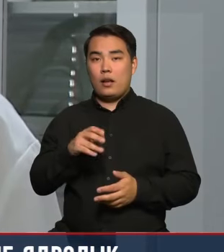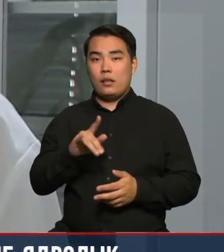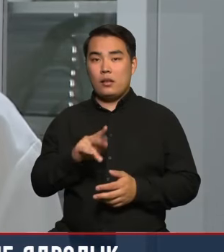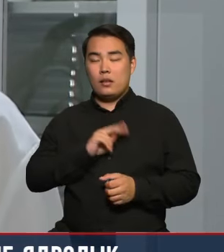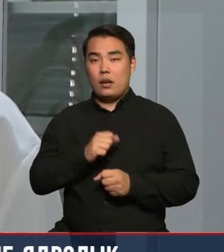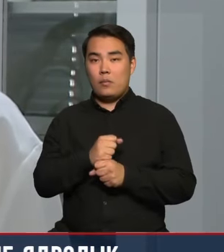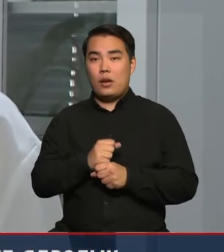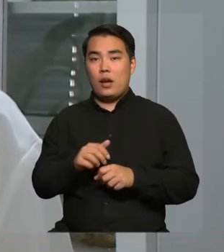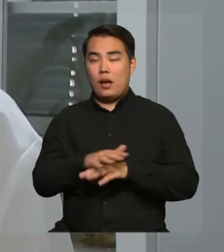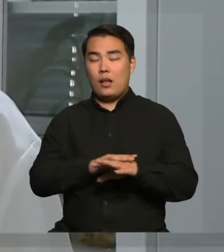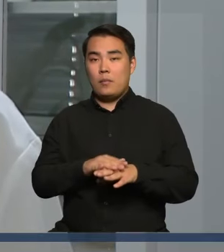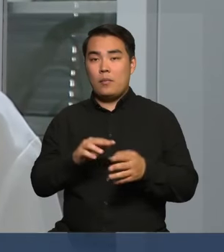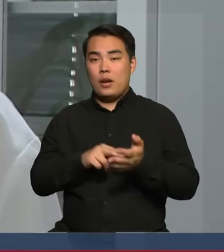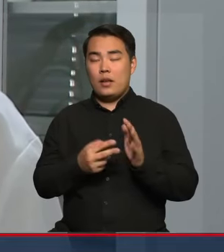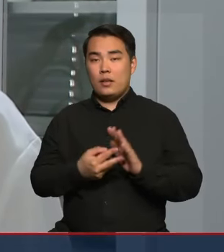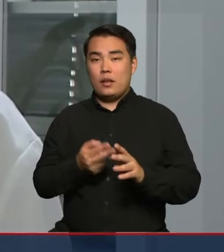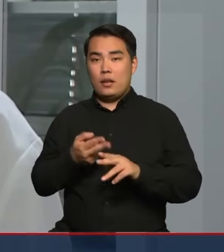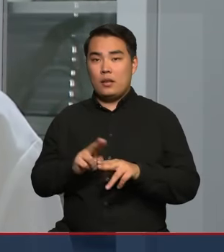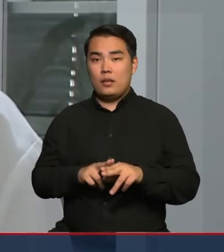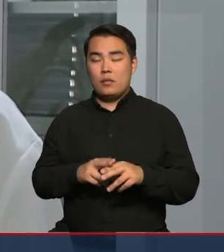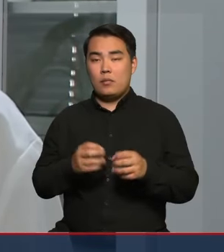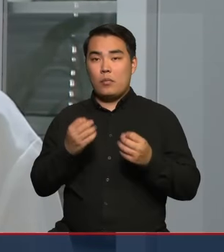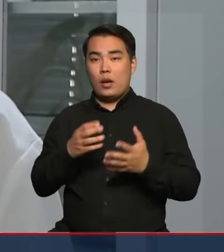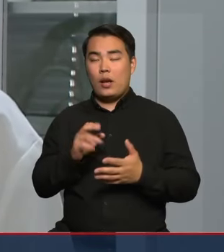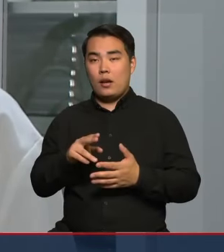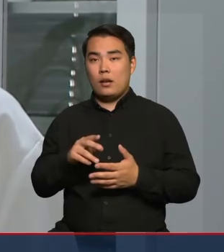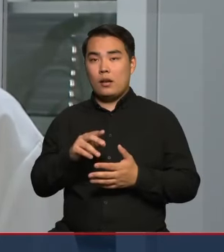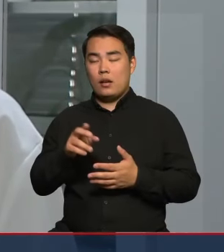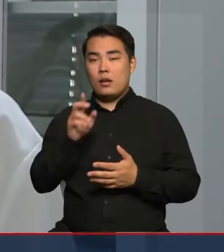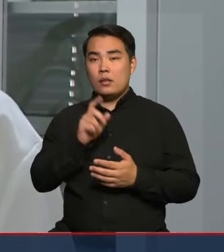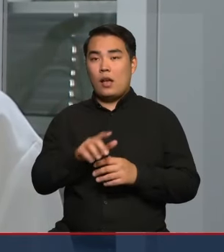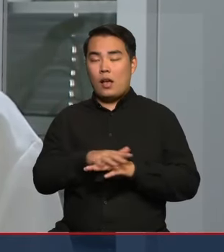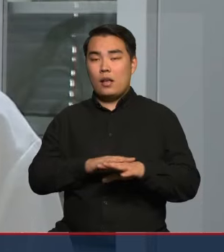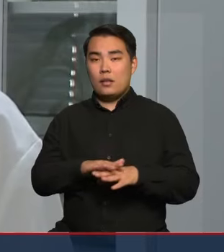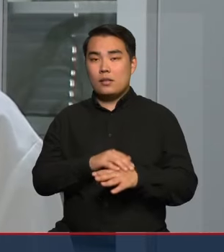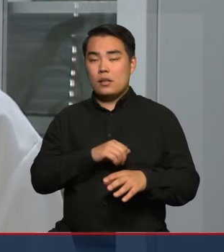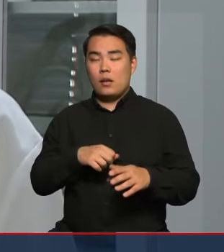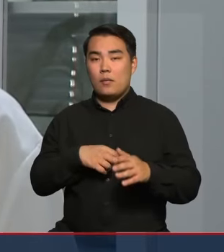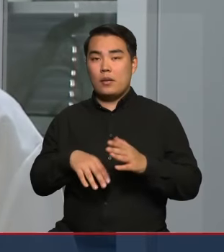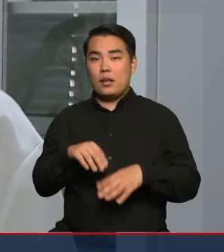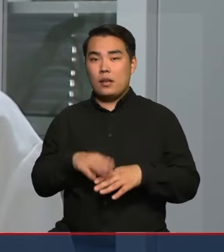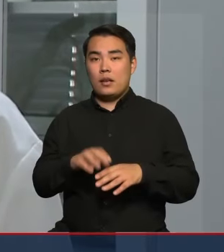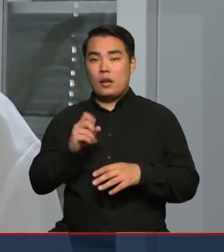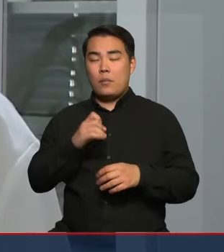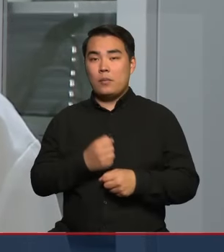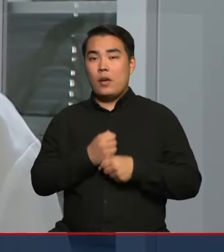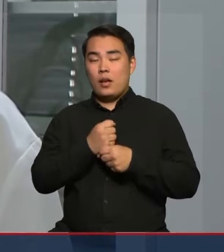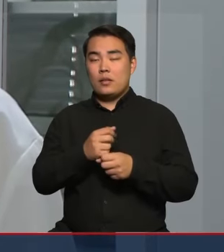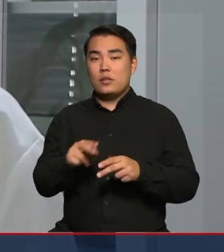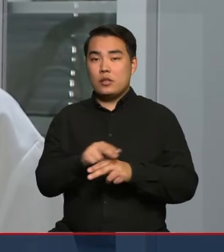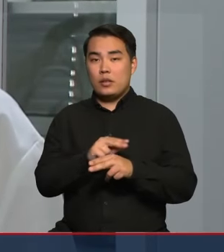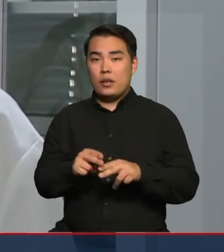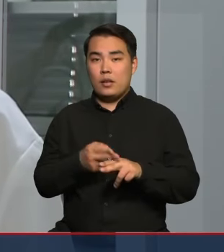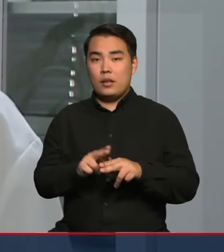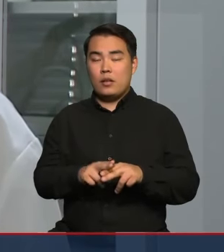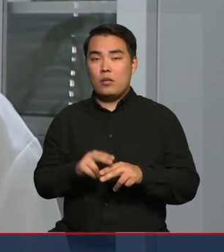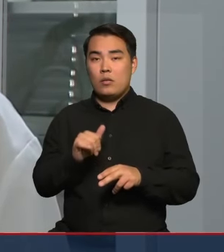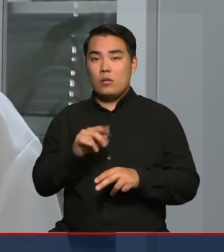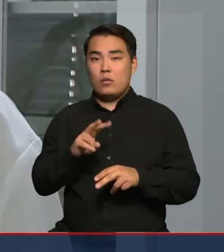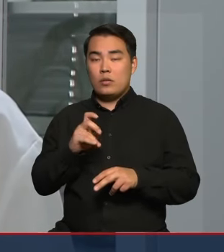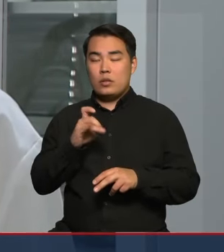жатқан халықаралық проект. Ол ер кісілерді қуық асты безінің рагын емдеу үшін пайдаланатын